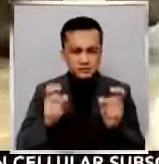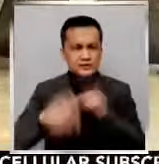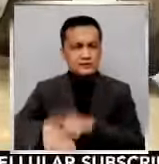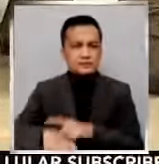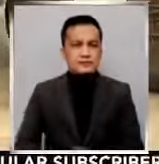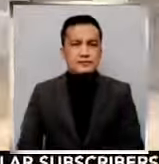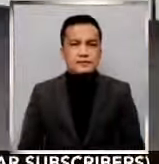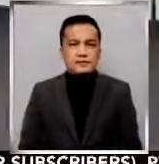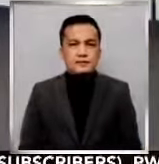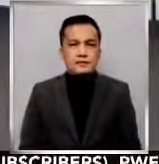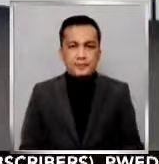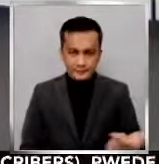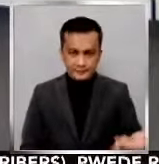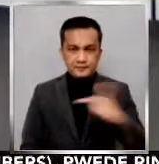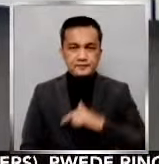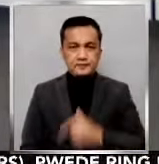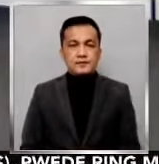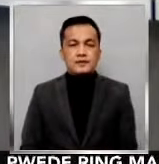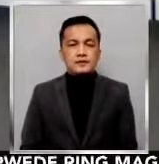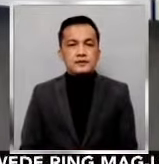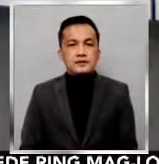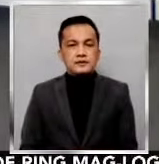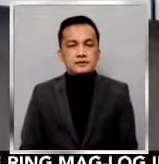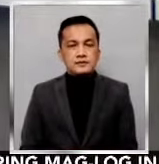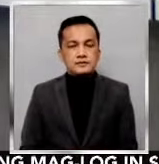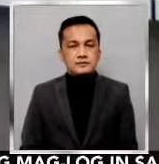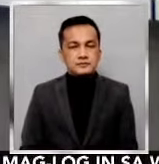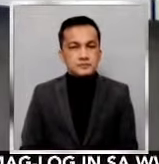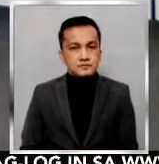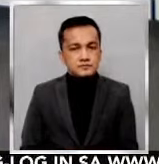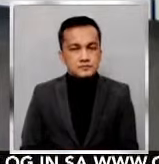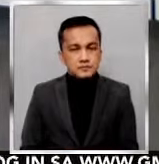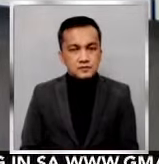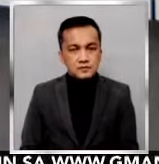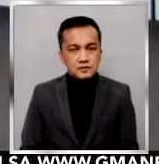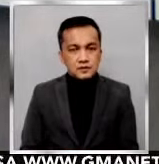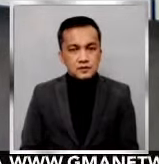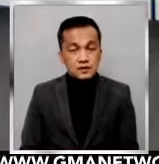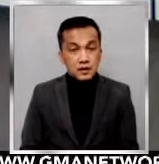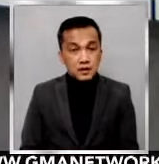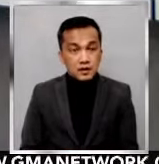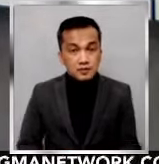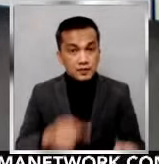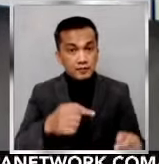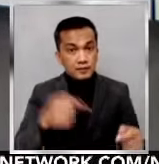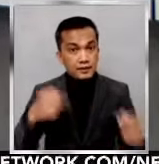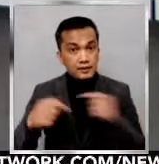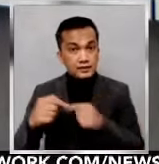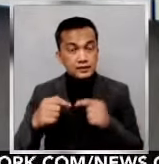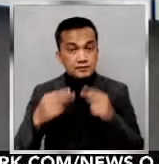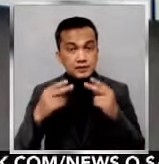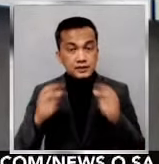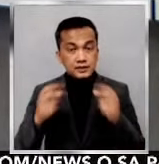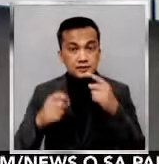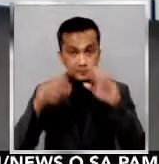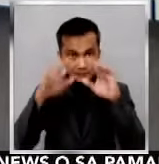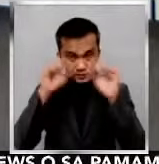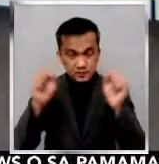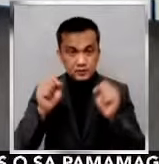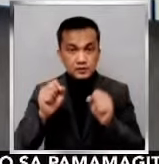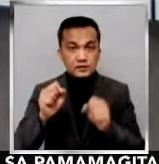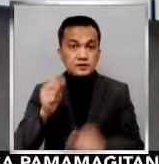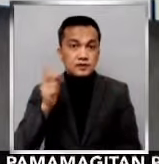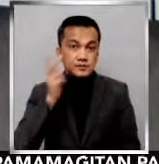24 oras. Mga kapuso, sa punto pong ito, babalikan natin yung balita na sinabi ni Pangulong Duterte na ipa-audit niya